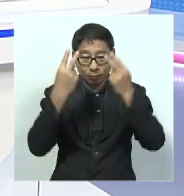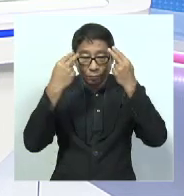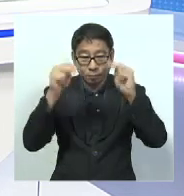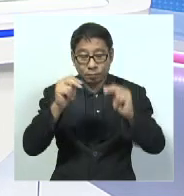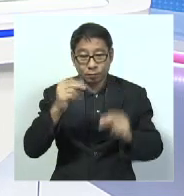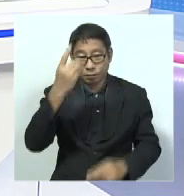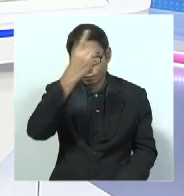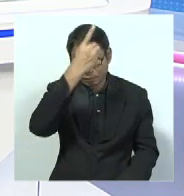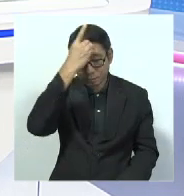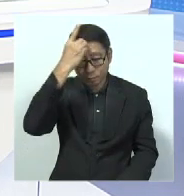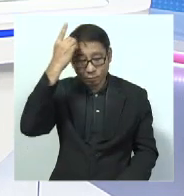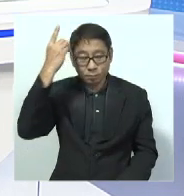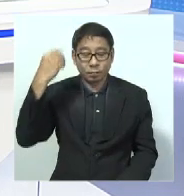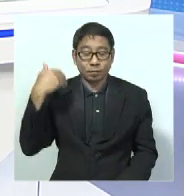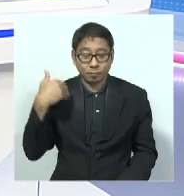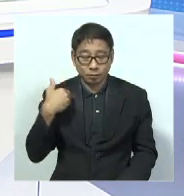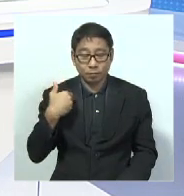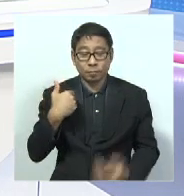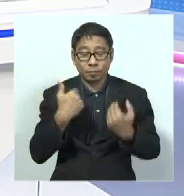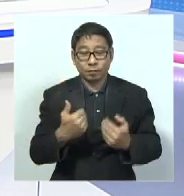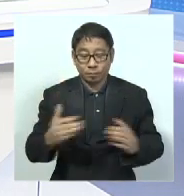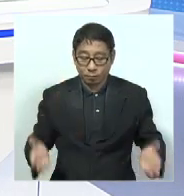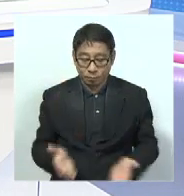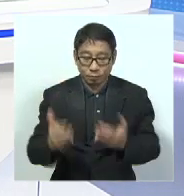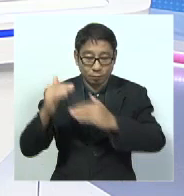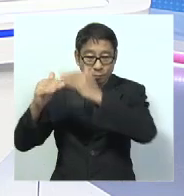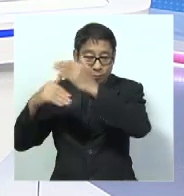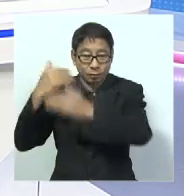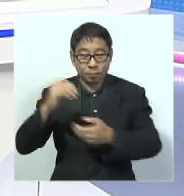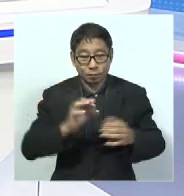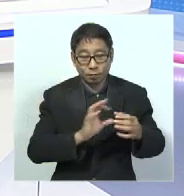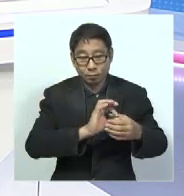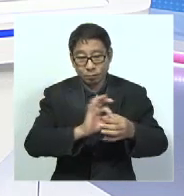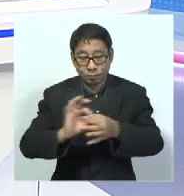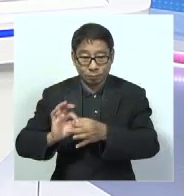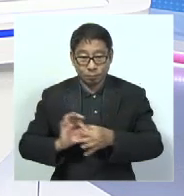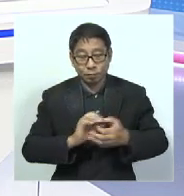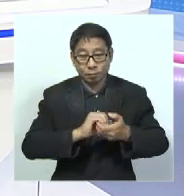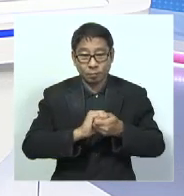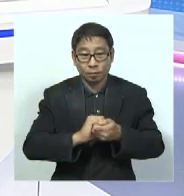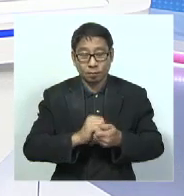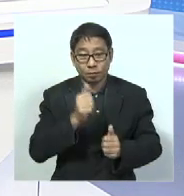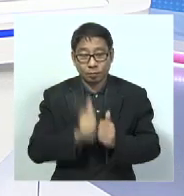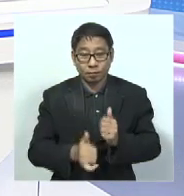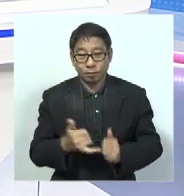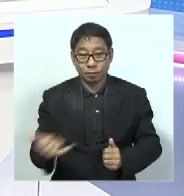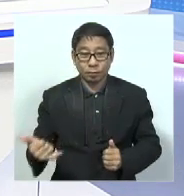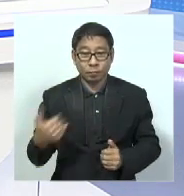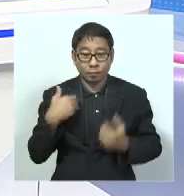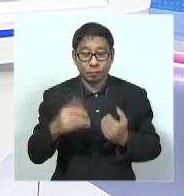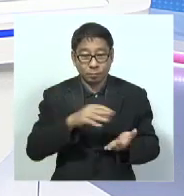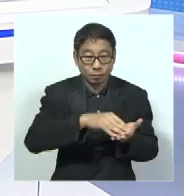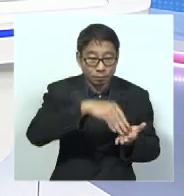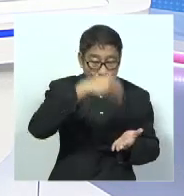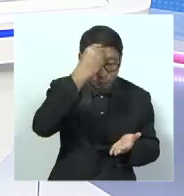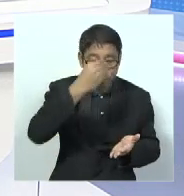มนตรีสหพันธ์สาธารณรัฐเยอรมันเพื่อส่งเสริมและพัฒนาความเป็นหุ้นส่วนระหว่างกันในทุกมิตินะคะทั้งเรื่องของการ